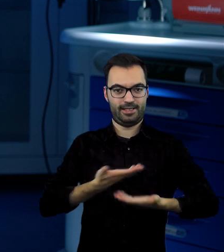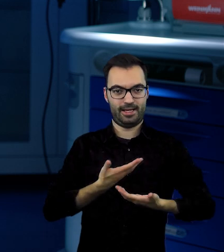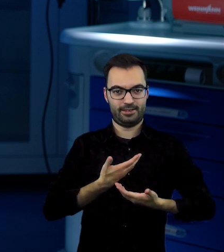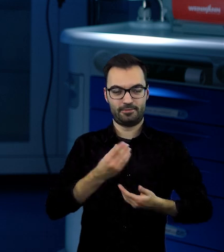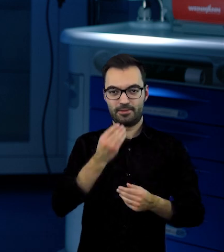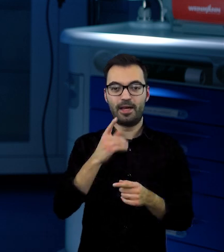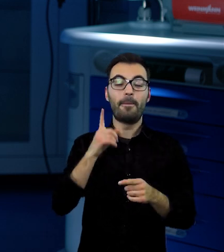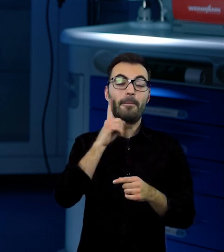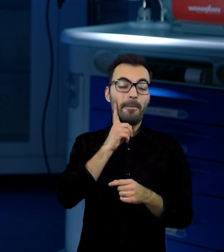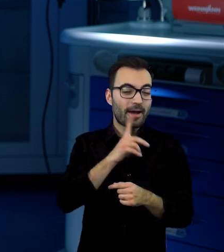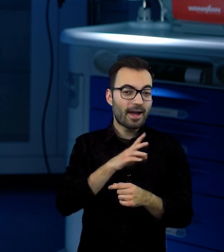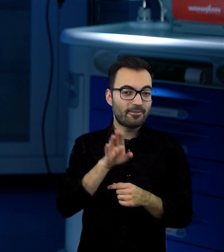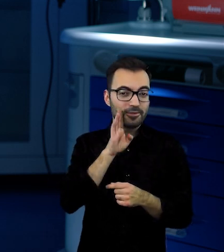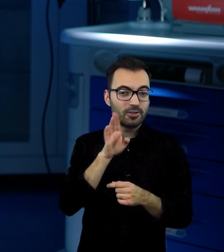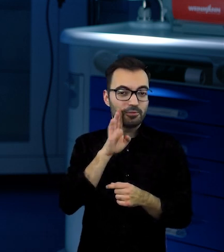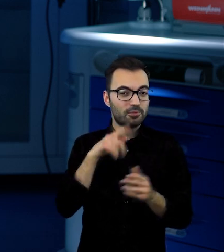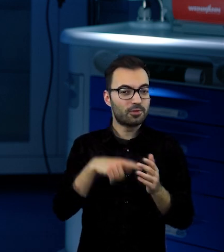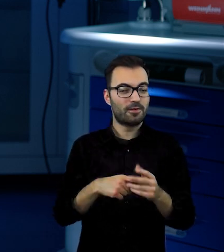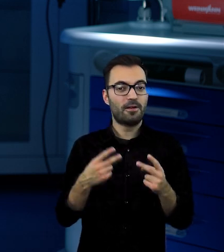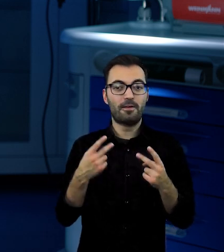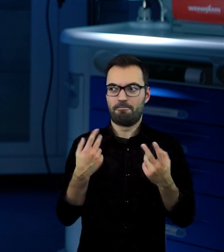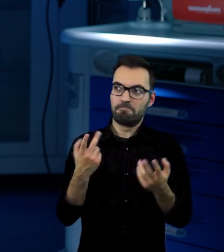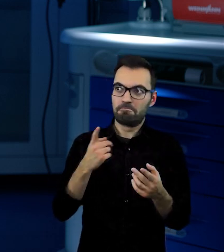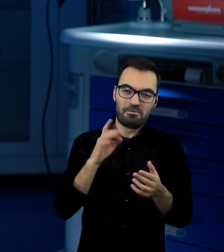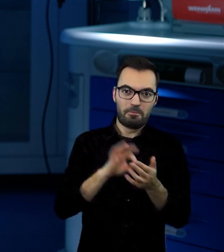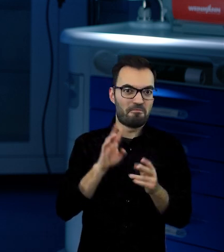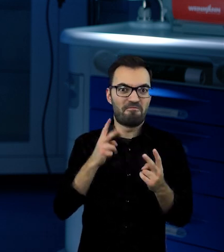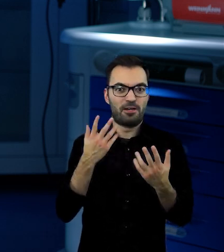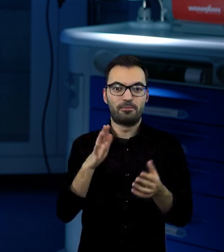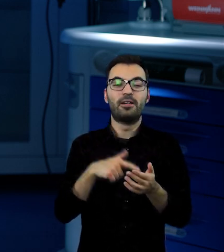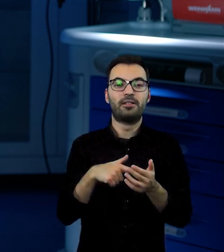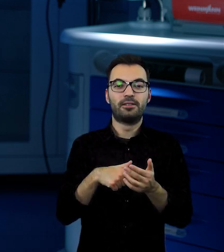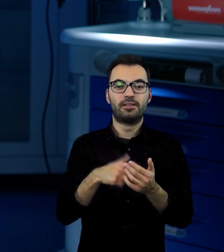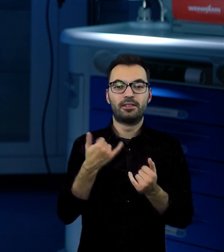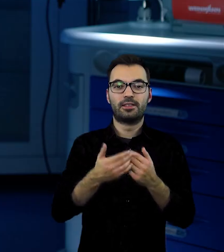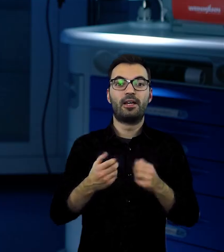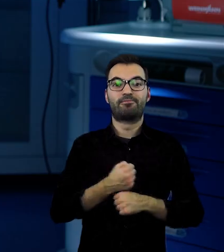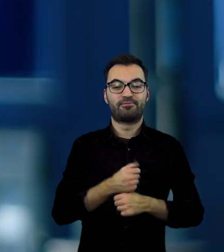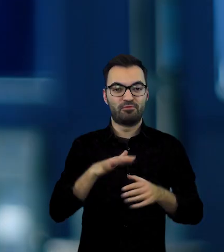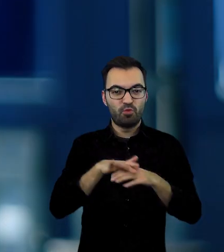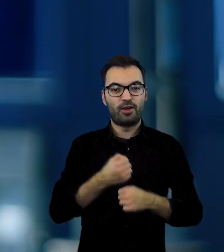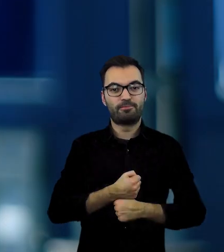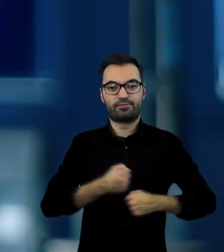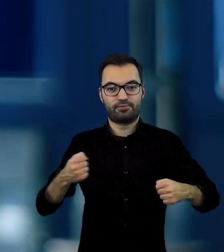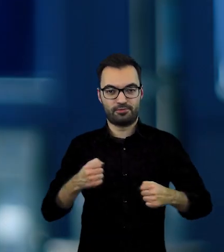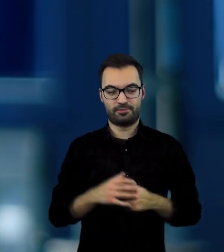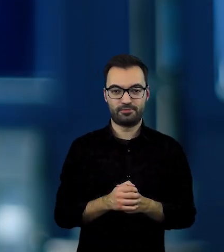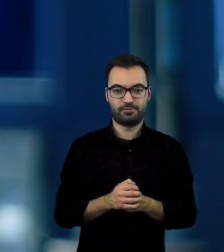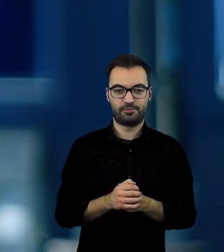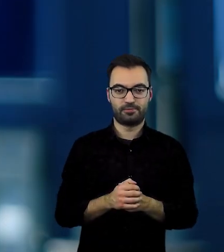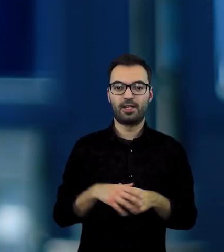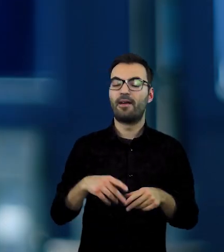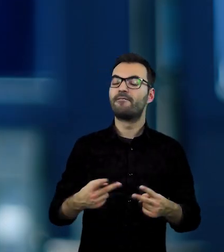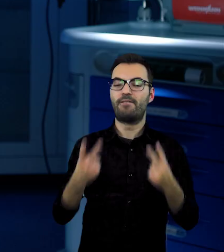jelitowa pozwala nam m.in. na uzyskiwanie dodatkowej energii z pożywienia. Prawdopodobnie więc ma znaczący wpływ